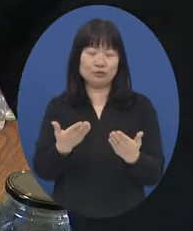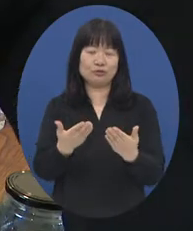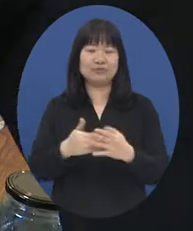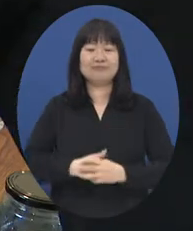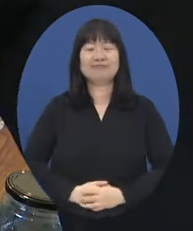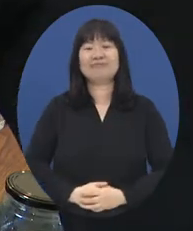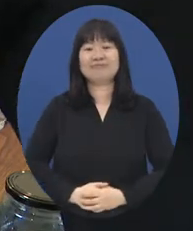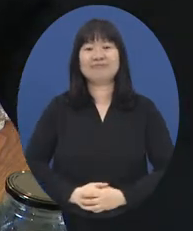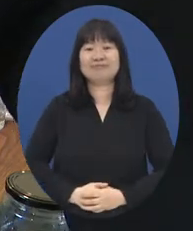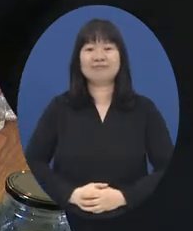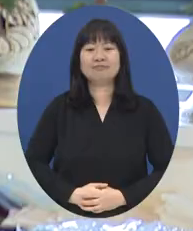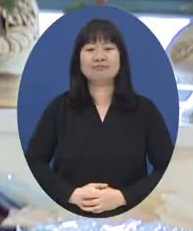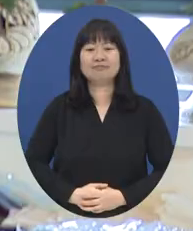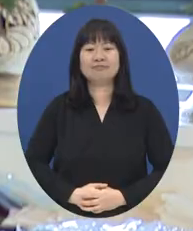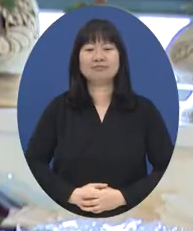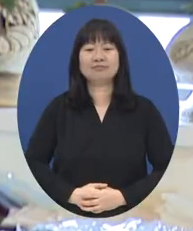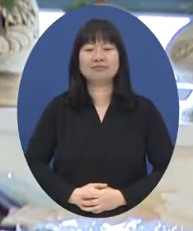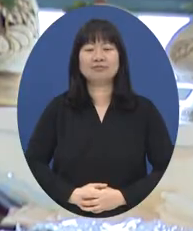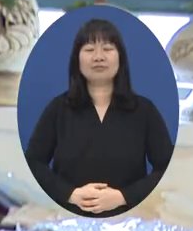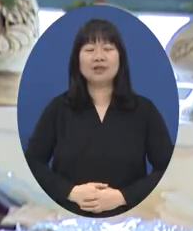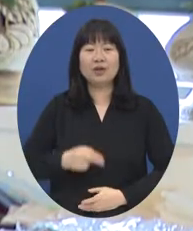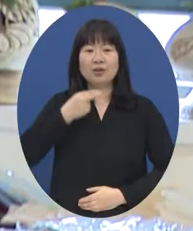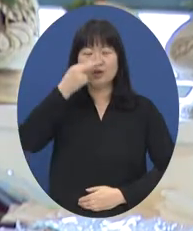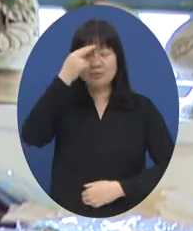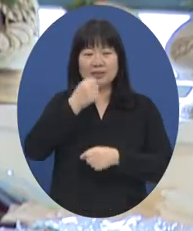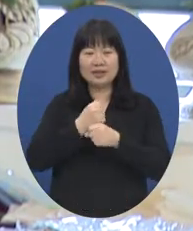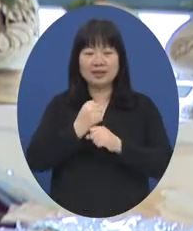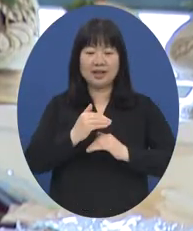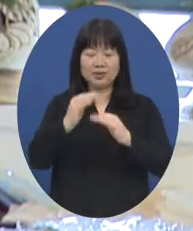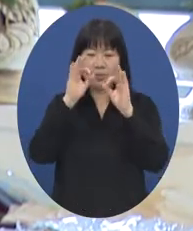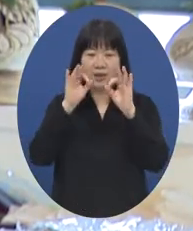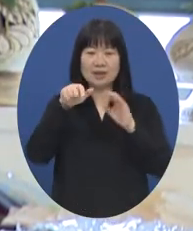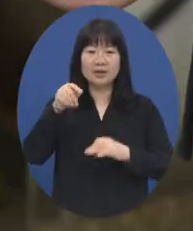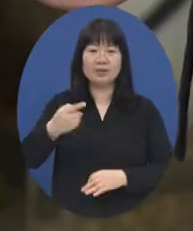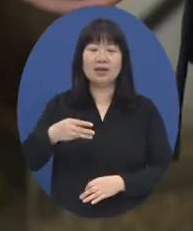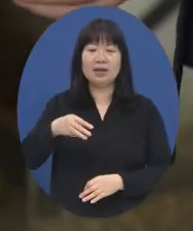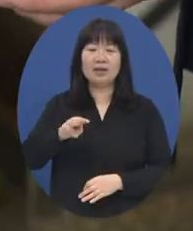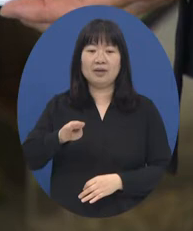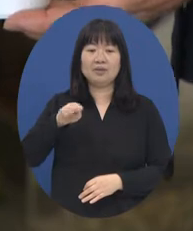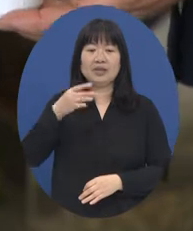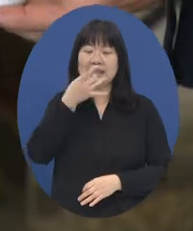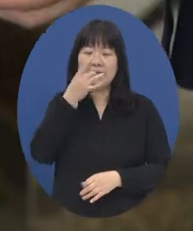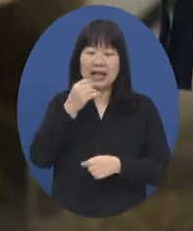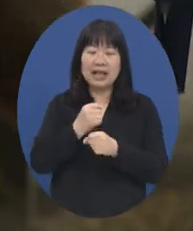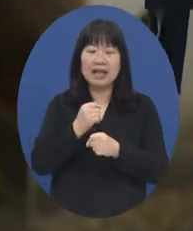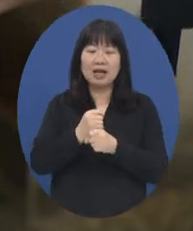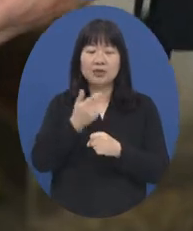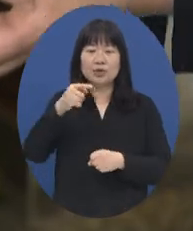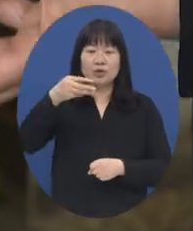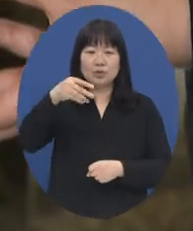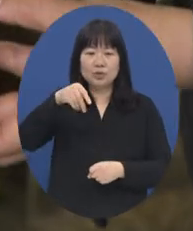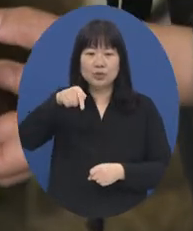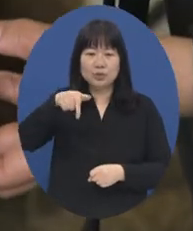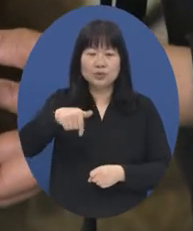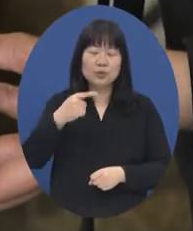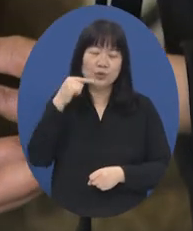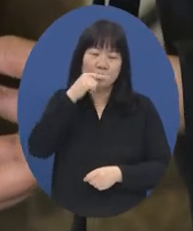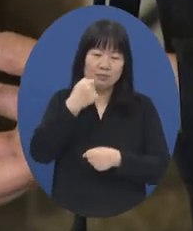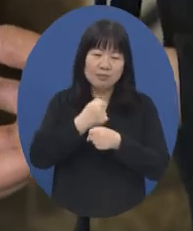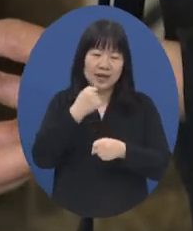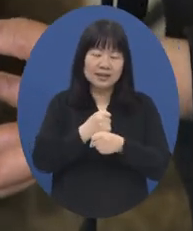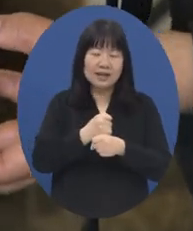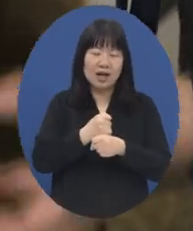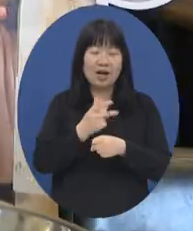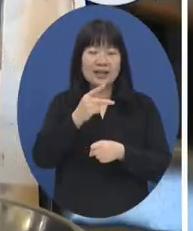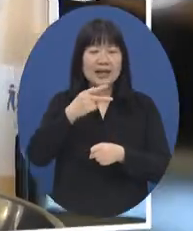관광 명소가 됩니다. 양조 과정을 보고 찹쌀 막걸리와 누룩소금 등을 만들며 케이술 향기에 취해 볼수